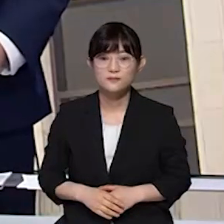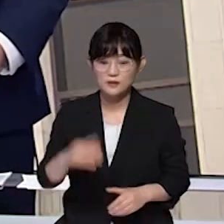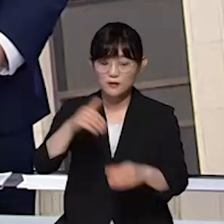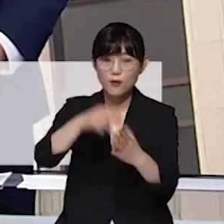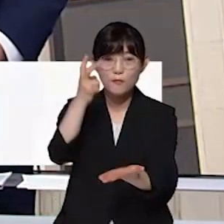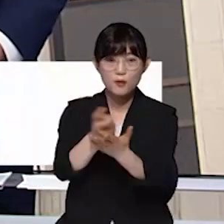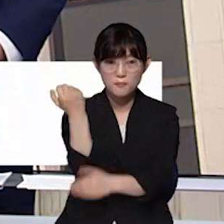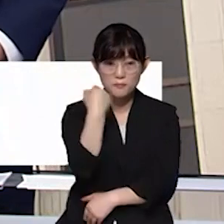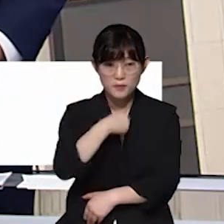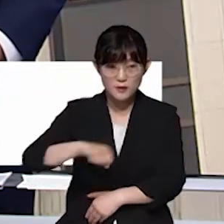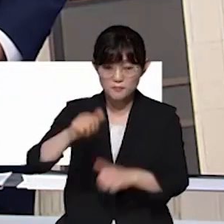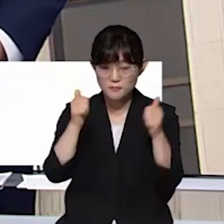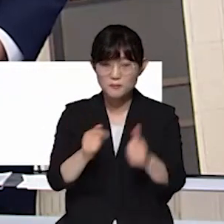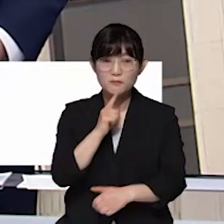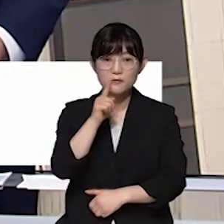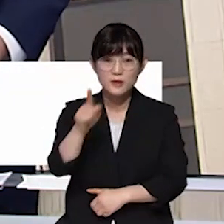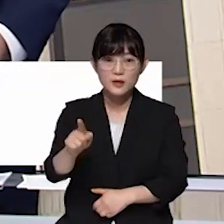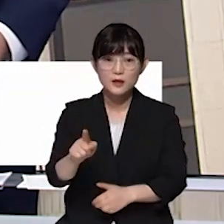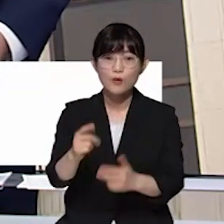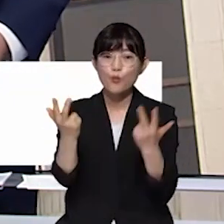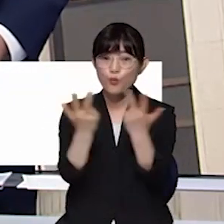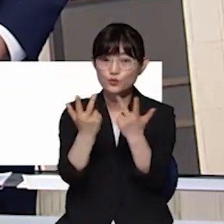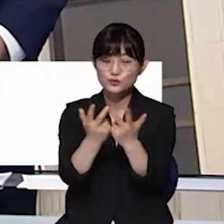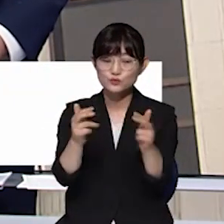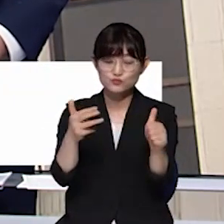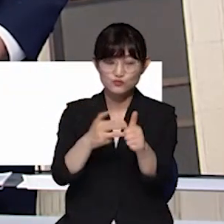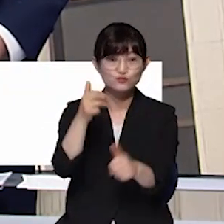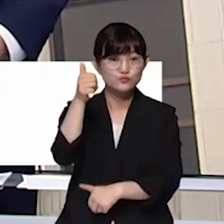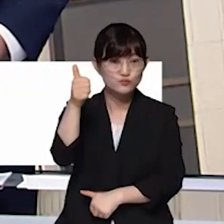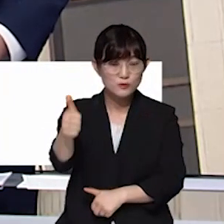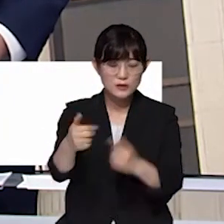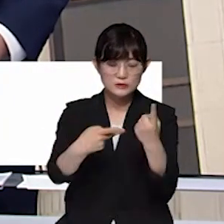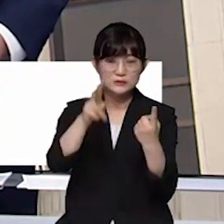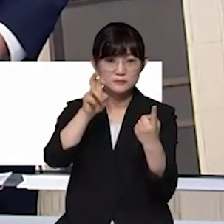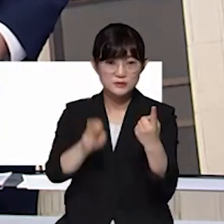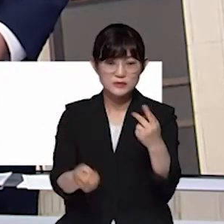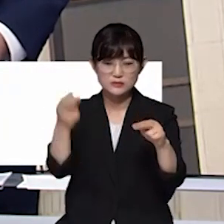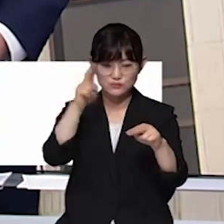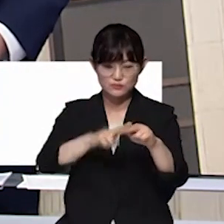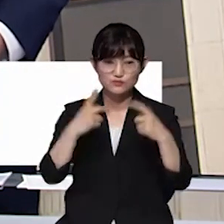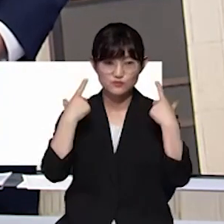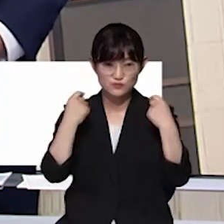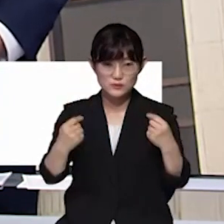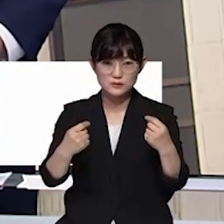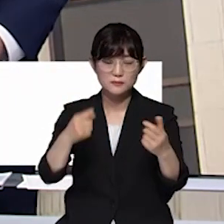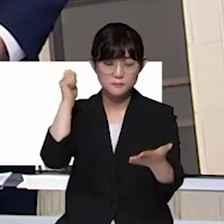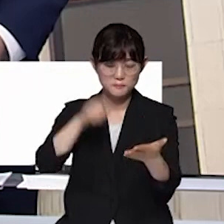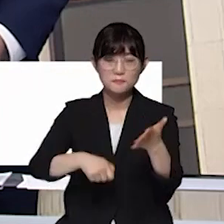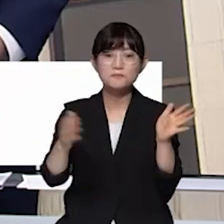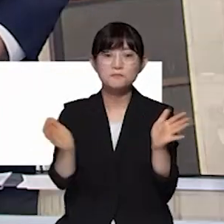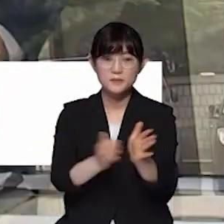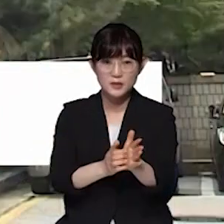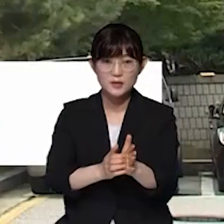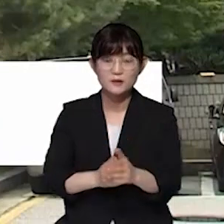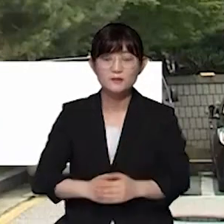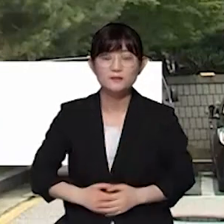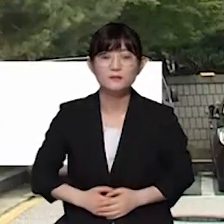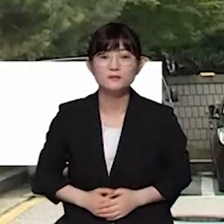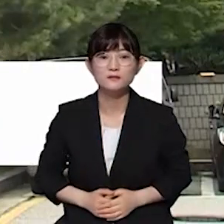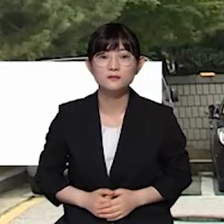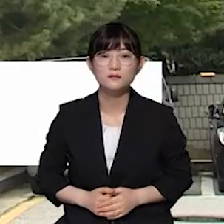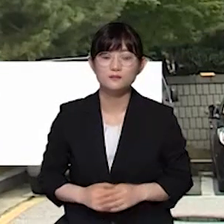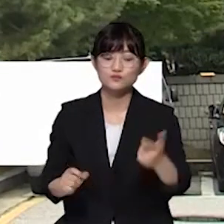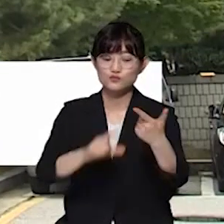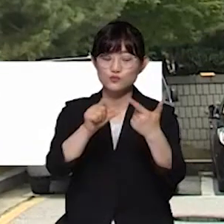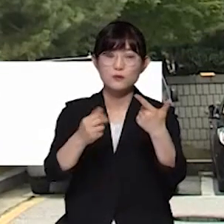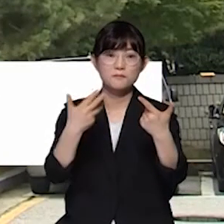선거법 위반 혐의로 기소된 이상철 곡성군수가 1심에서 직위 유지형을 선고받았습니다. 광주지법 형사 12부는